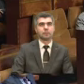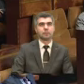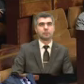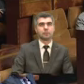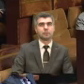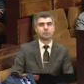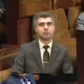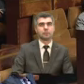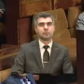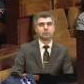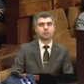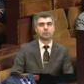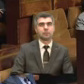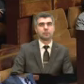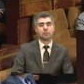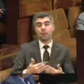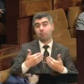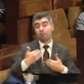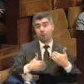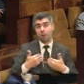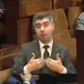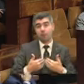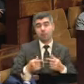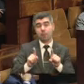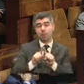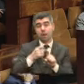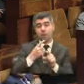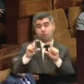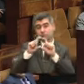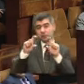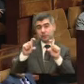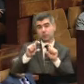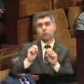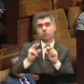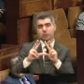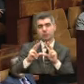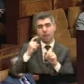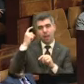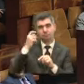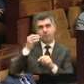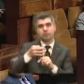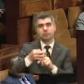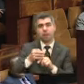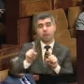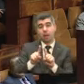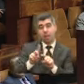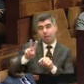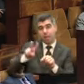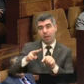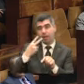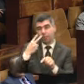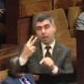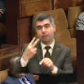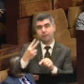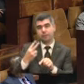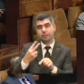ذوي الاحتياجات الخاصة هو كشعار وكأفكار ممتاز، ولكن مع الأسف الواقع كيقول غير ذلك. ولكن